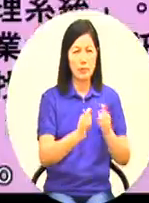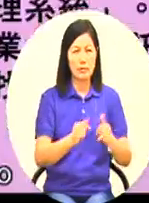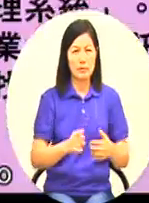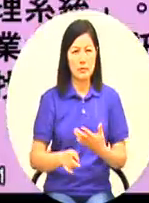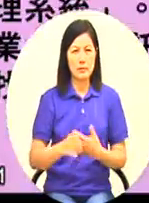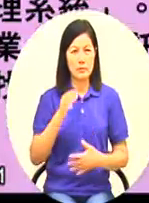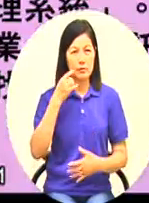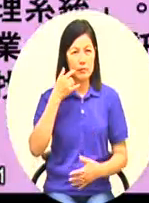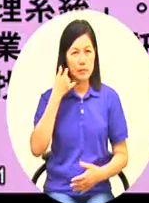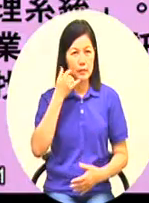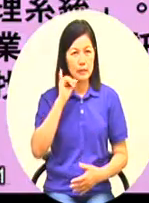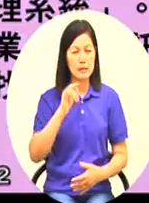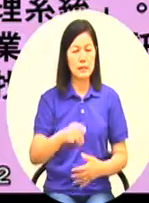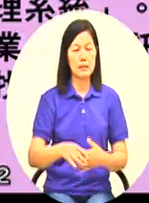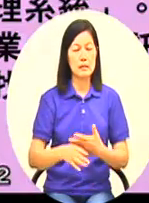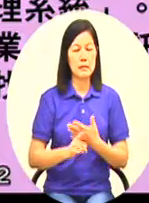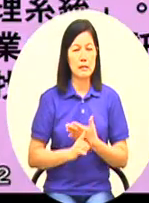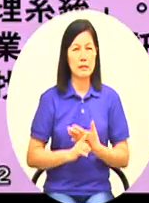道。